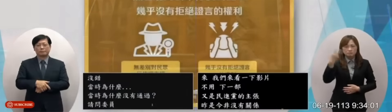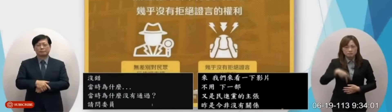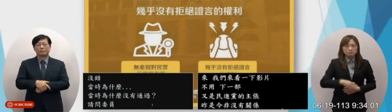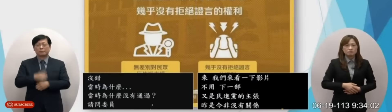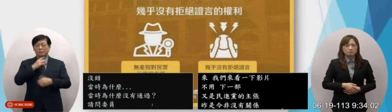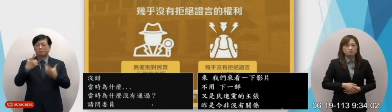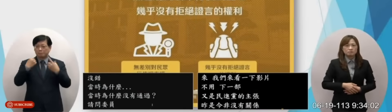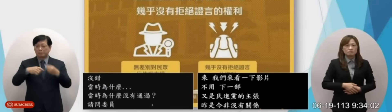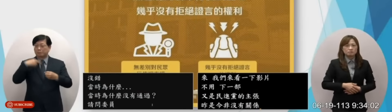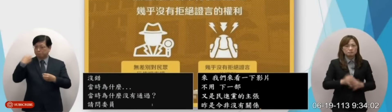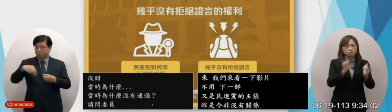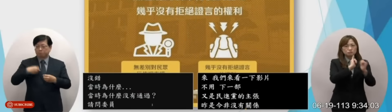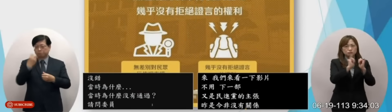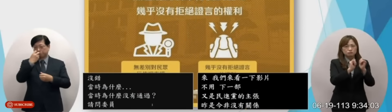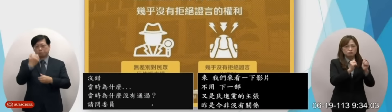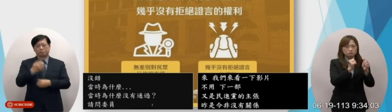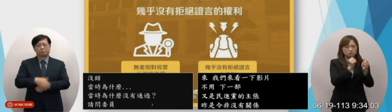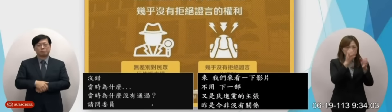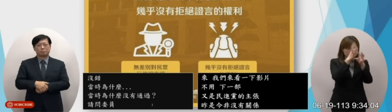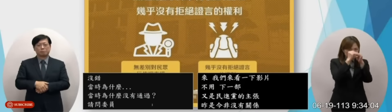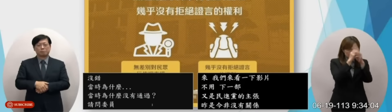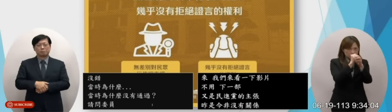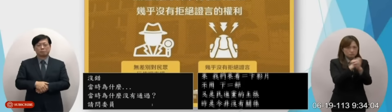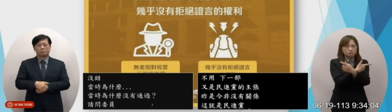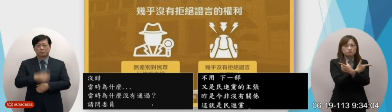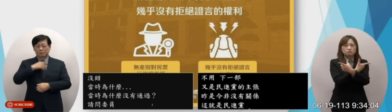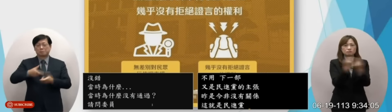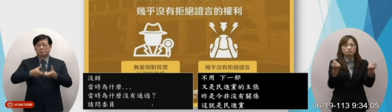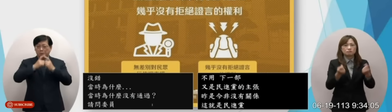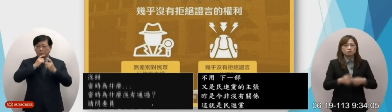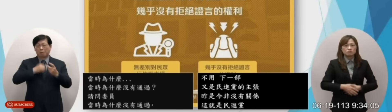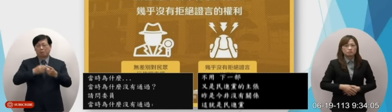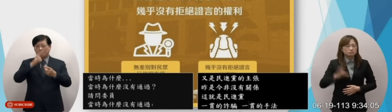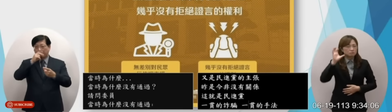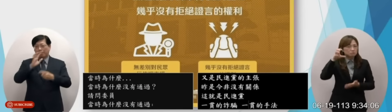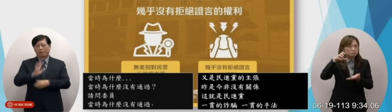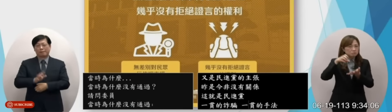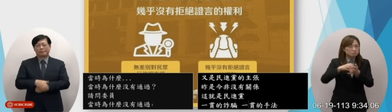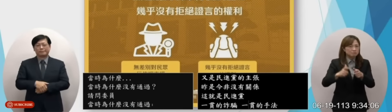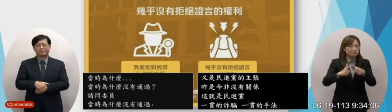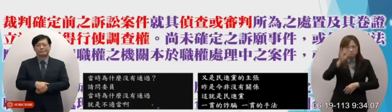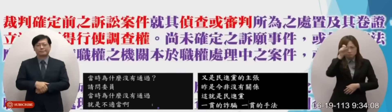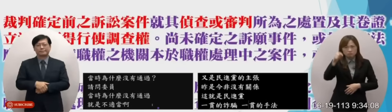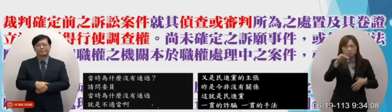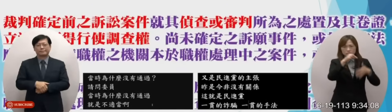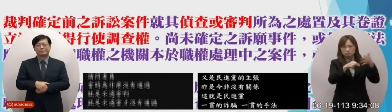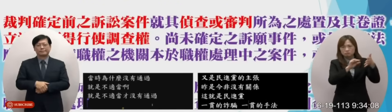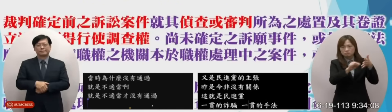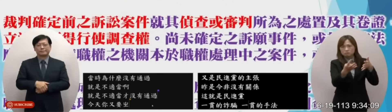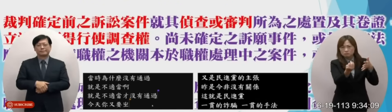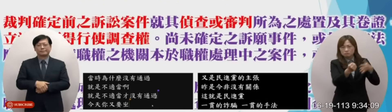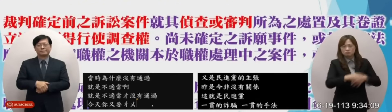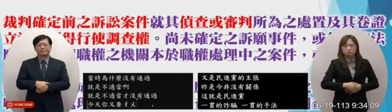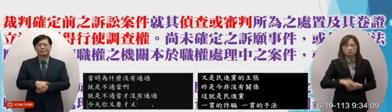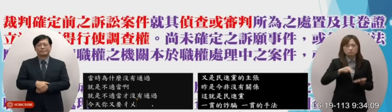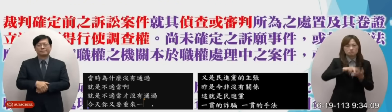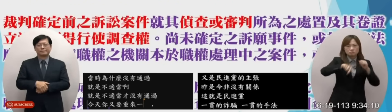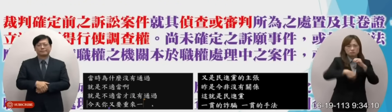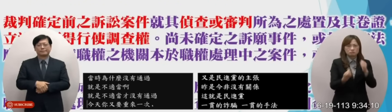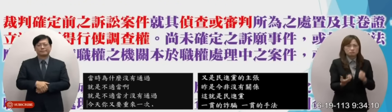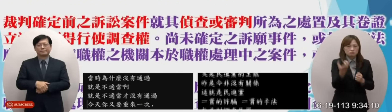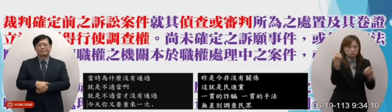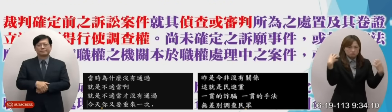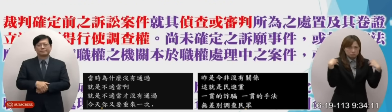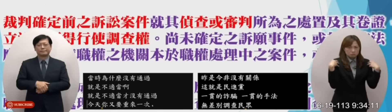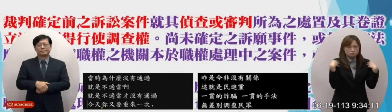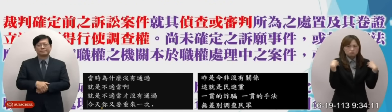天你要重重再来一次， 听证 你要回到历史，你要回到错误。 我们看这是第几条？这是立法院之前刑事法修